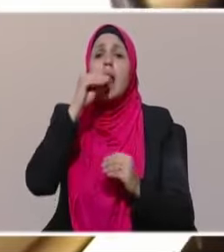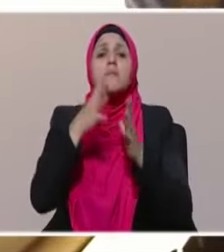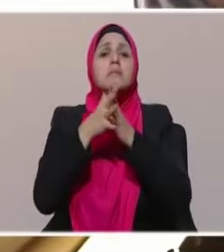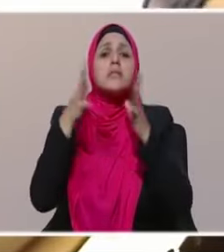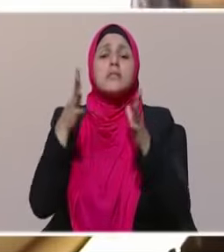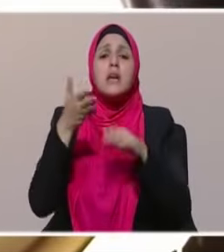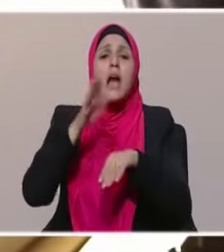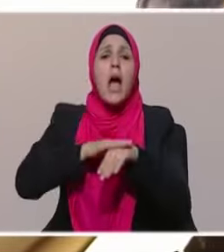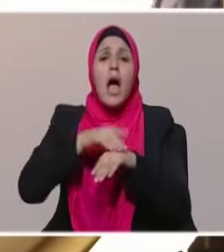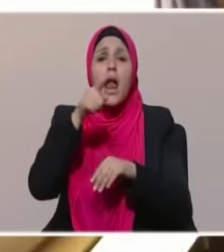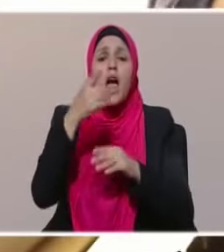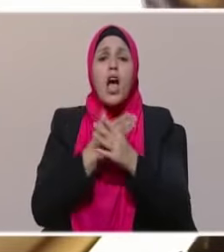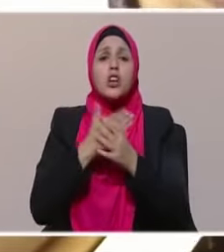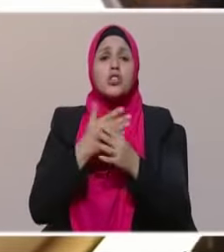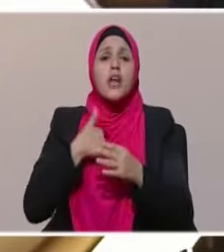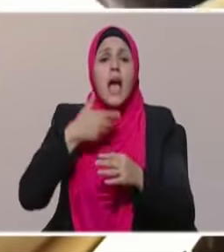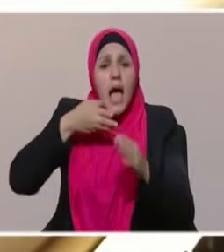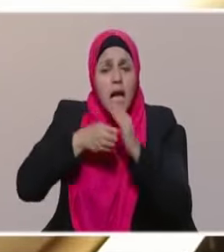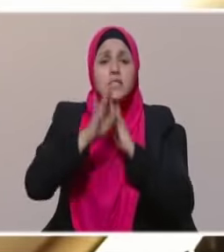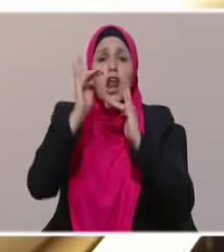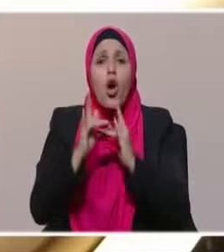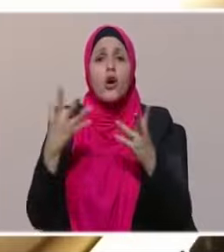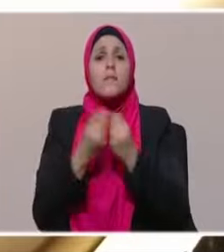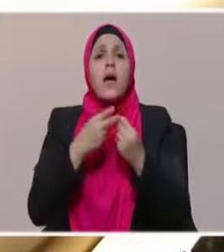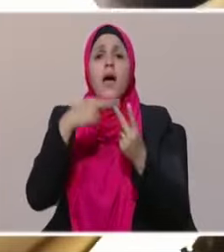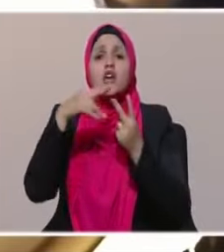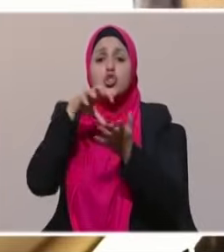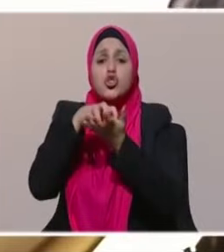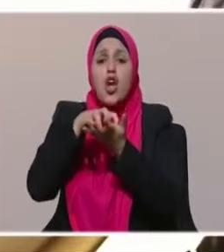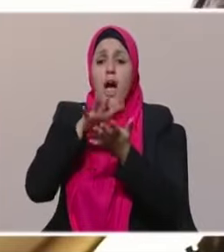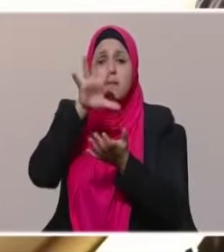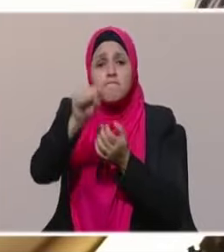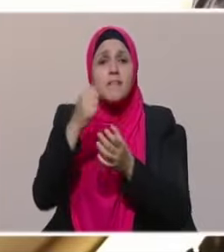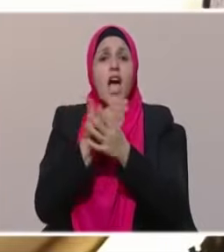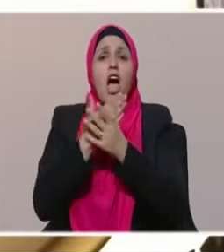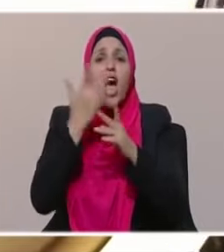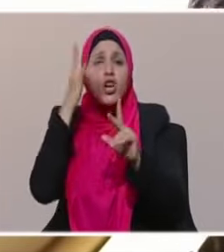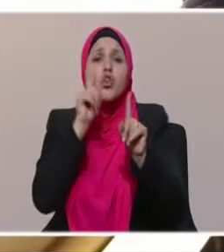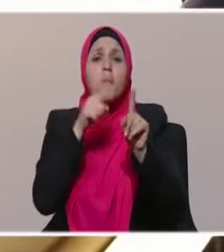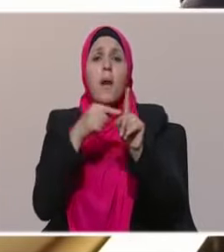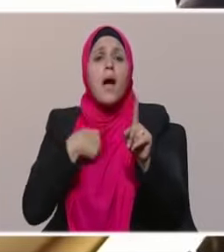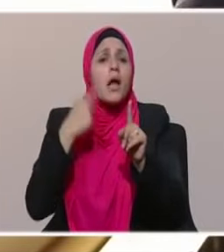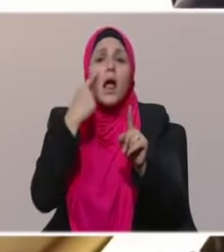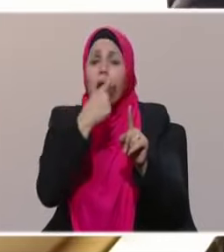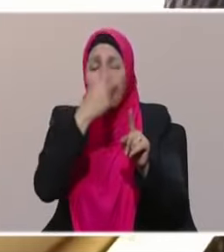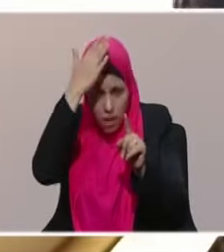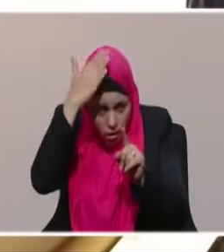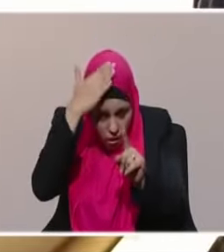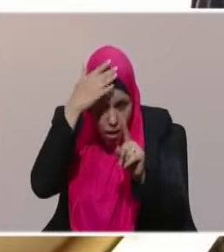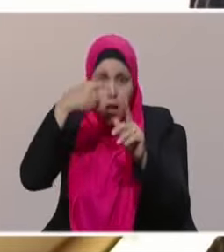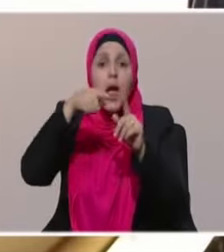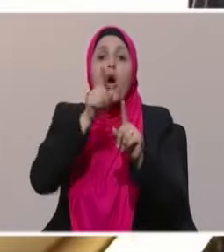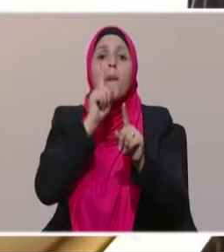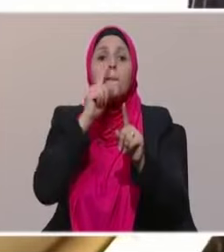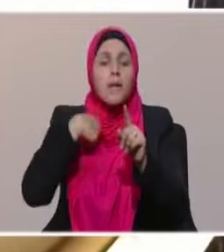على شقه هقعد، هنزل واقعد معاكي انا وهي، انا وانت فيها بس لوحدينا، وهبقى تحت رجلك يا امي، هبقى